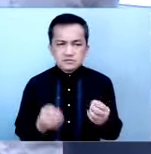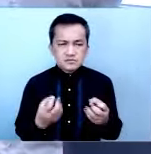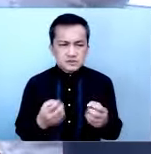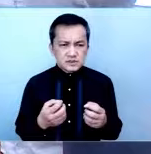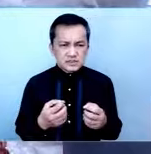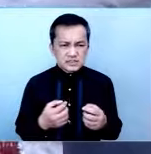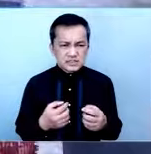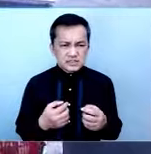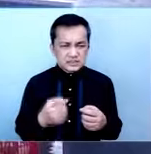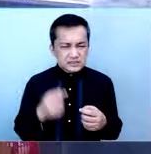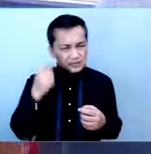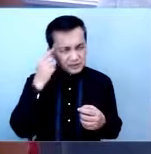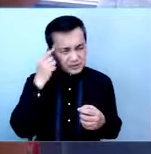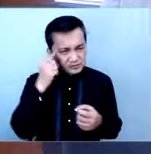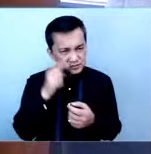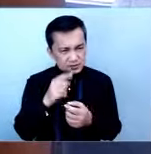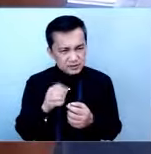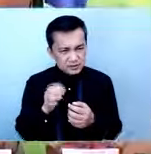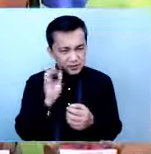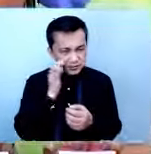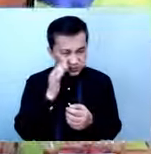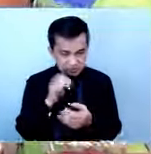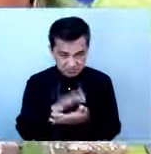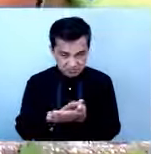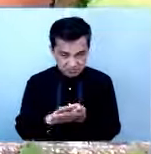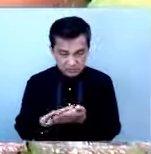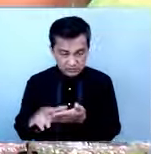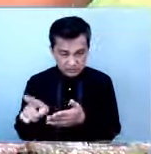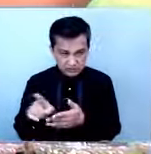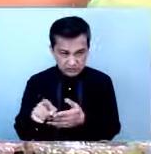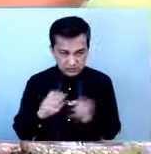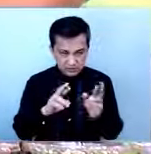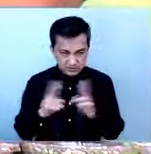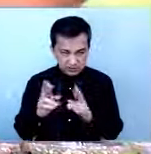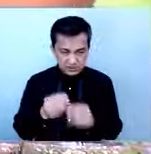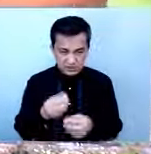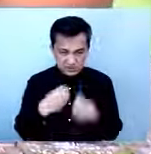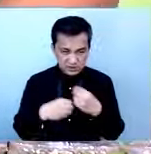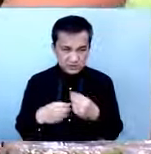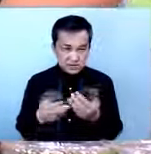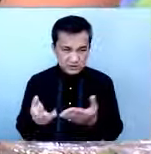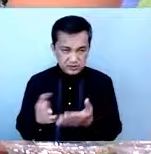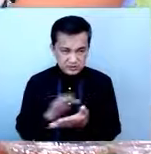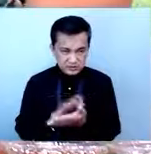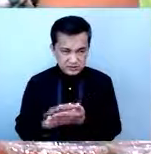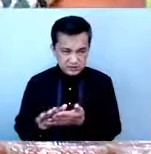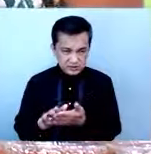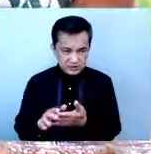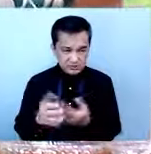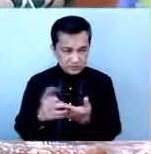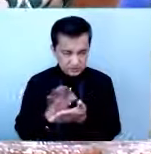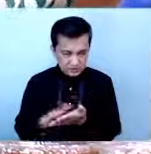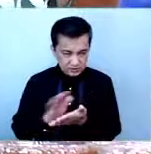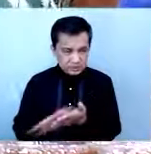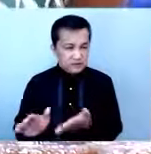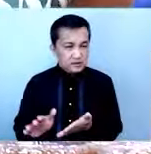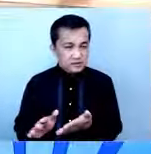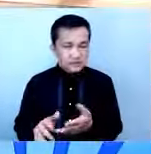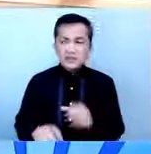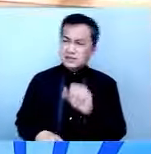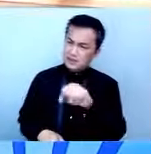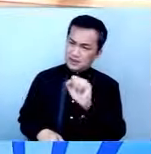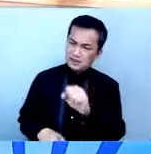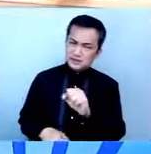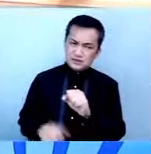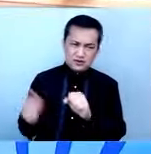ba? Yung mga prutas pagdating na ganyan, talagang promise, ready to subo na yan. Nalinis na yan, nahugasan ng mabuti. Everything is freshly made every